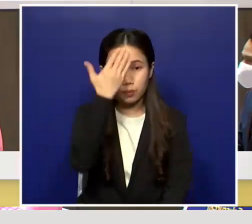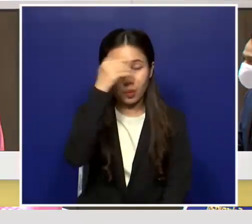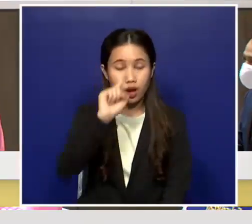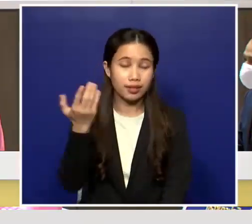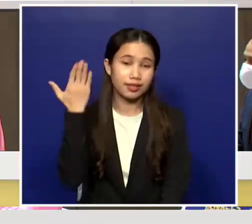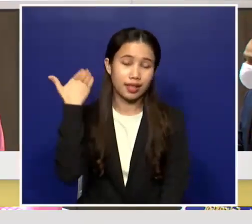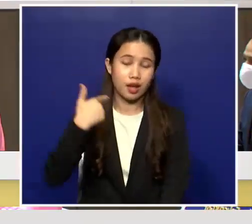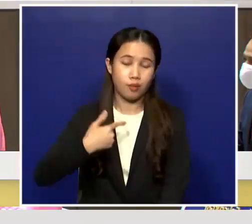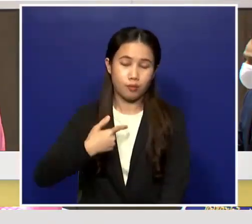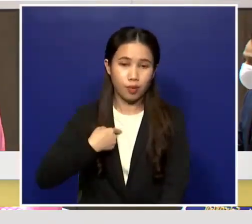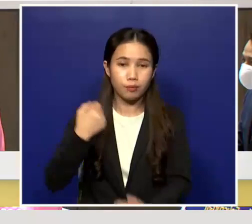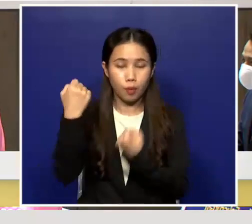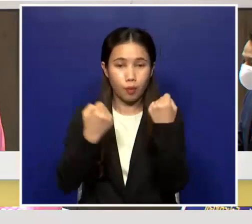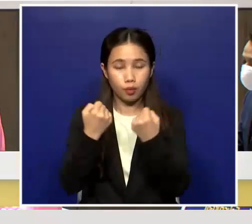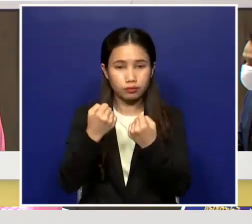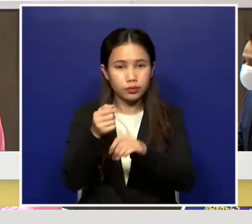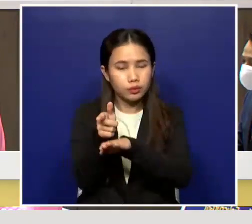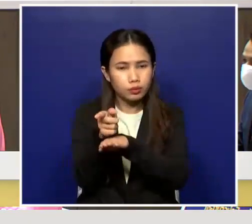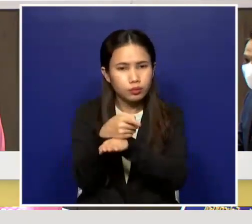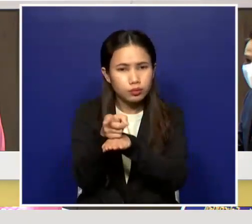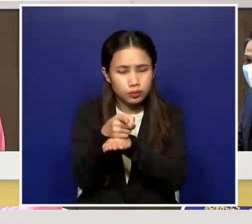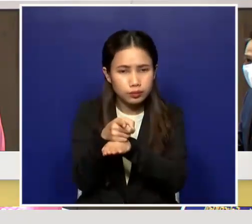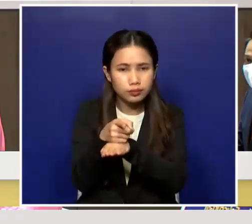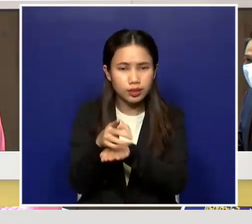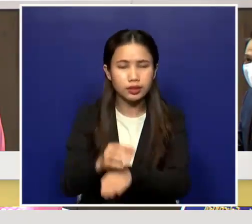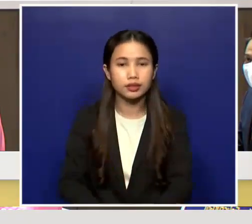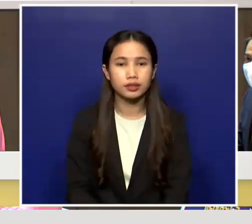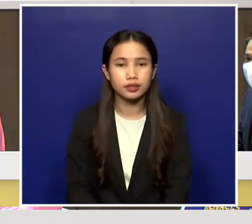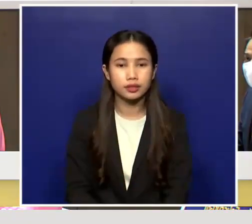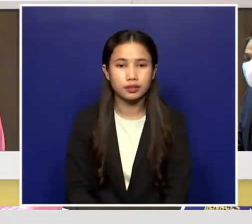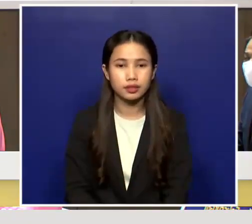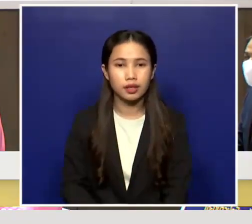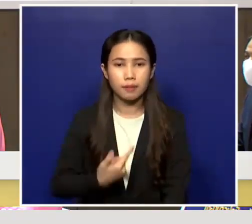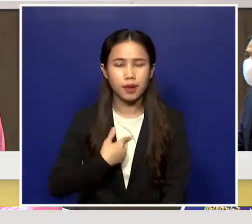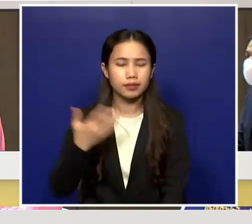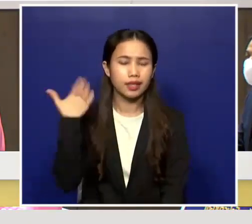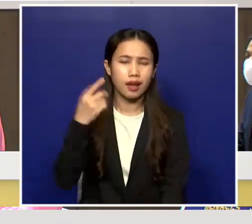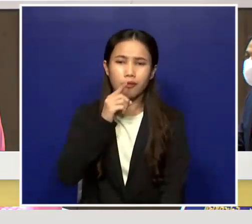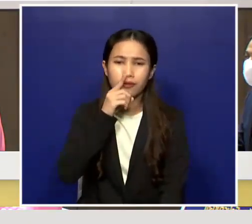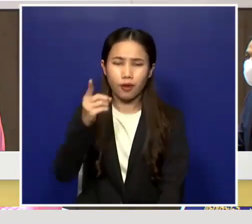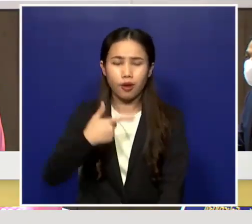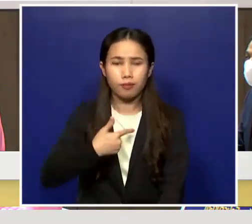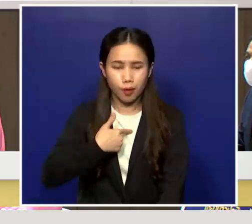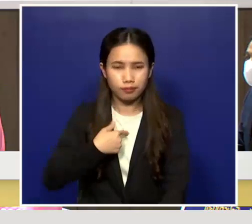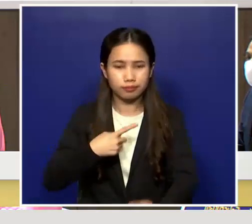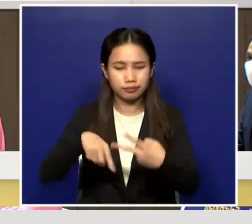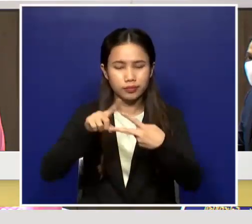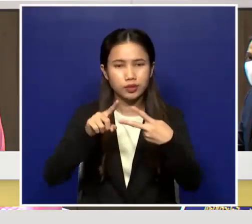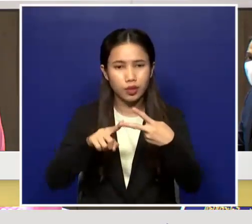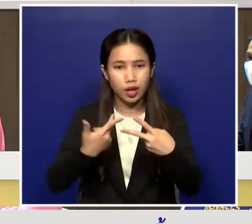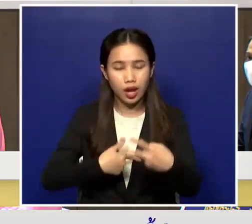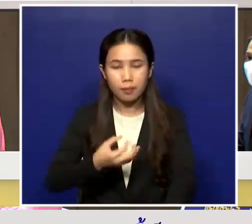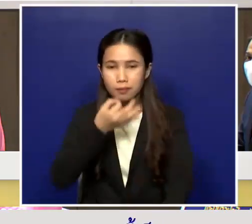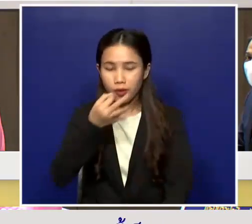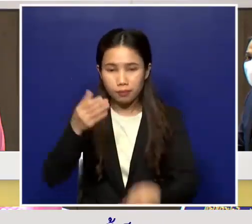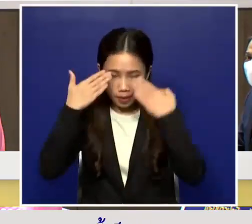ถังเชียงกงที่มันเป็น G2K นะผมถูกฟ้องมา2คดีและผมแฉหัวหน้าแก๊ง